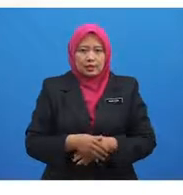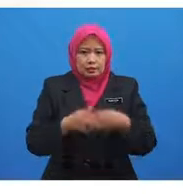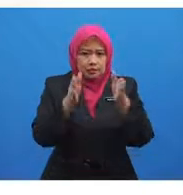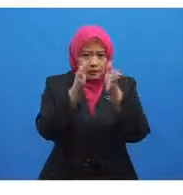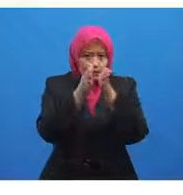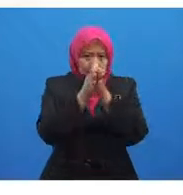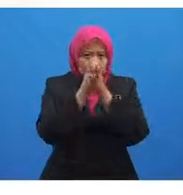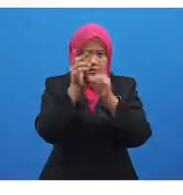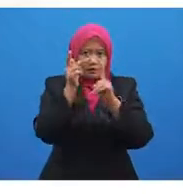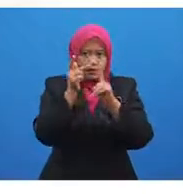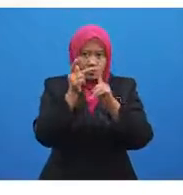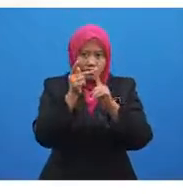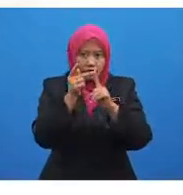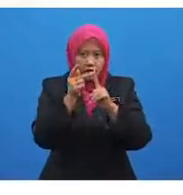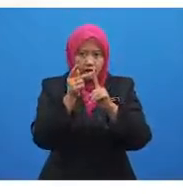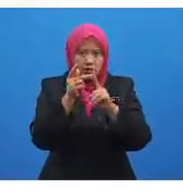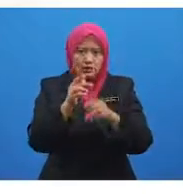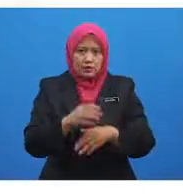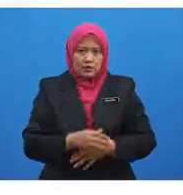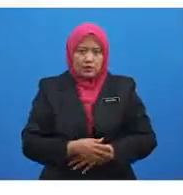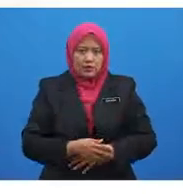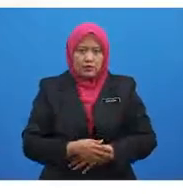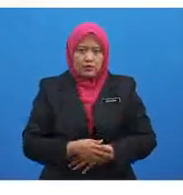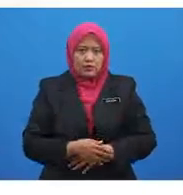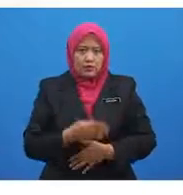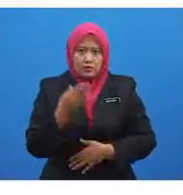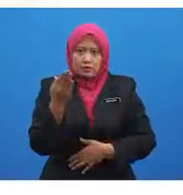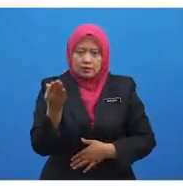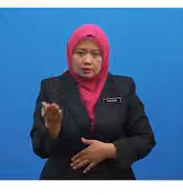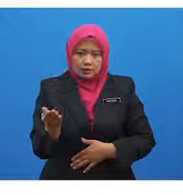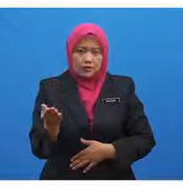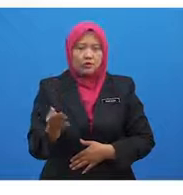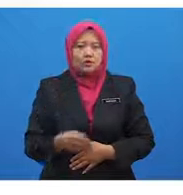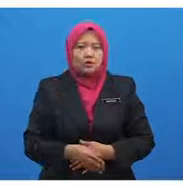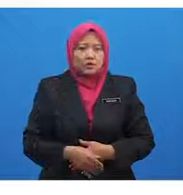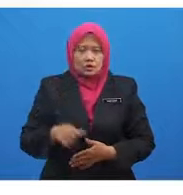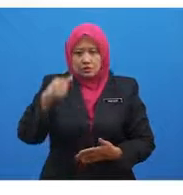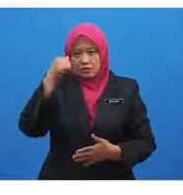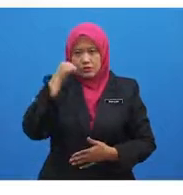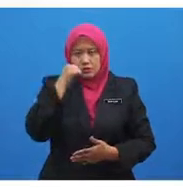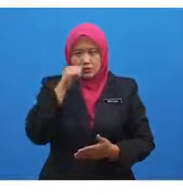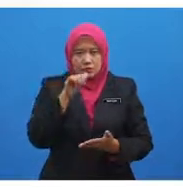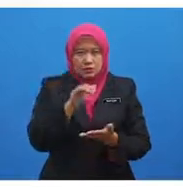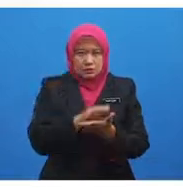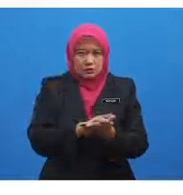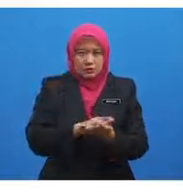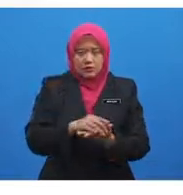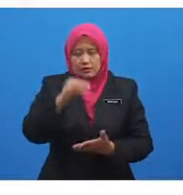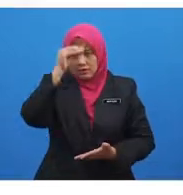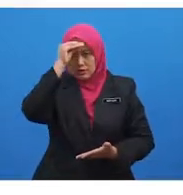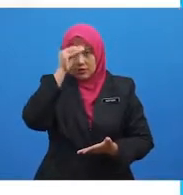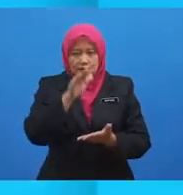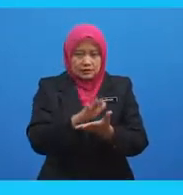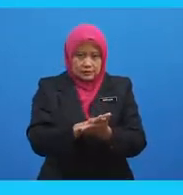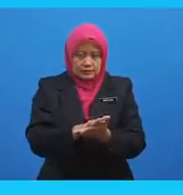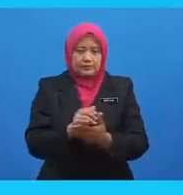dipersembahkan kepada baginda suami isteri.